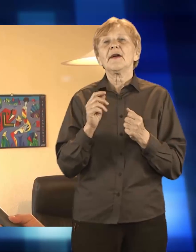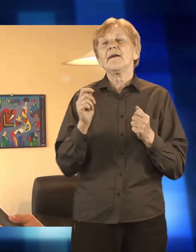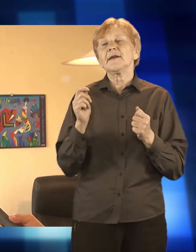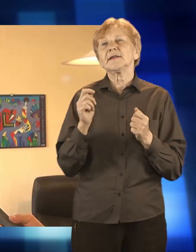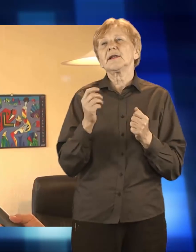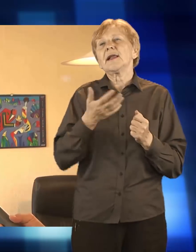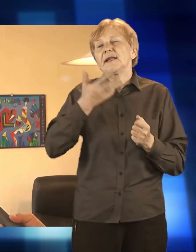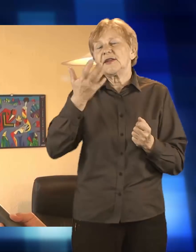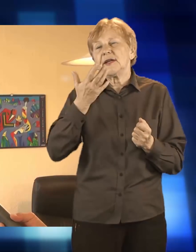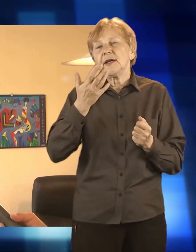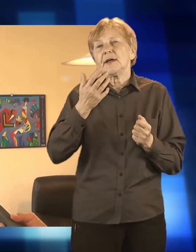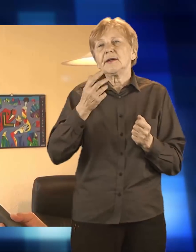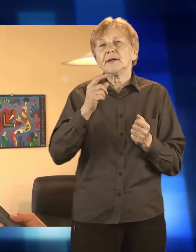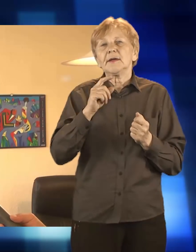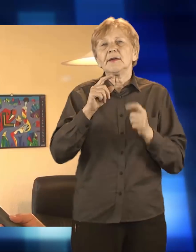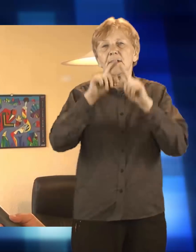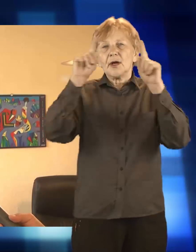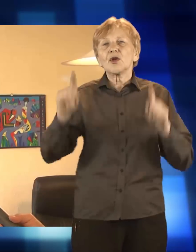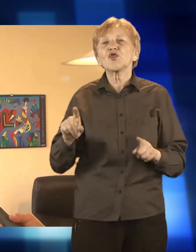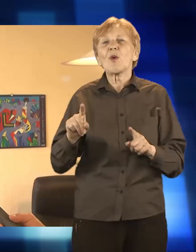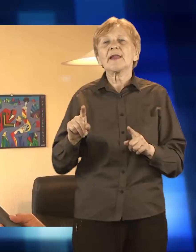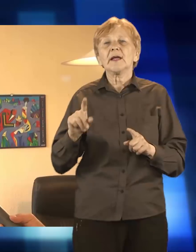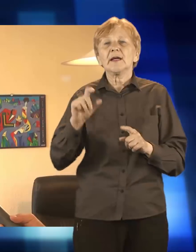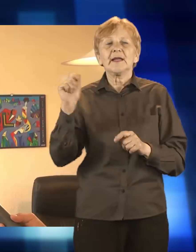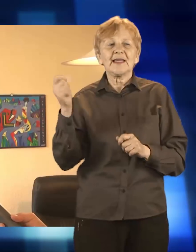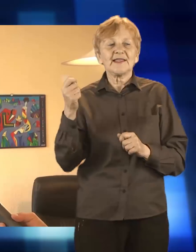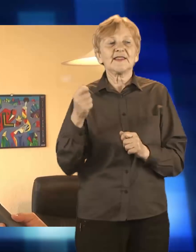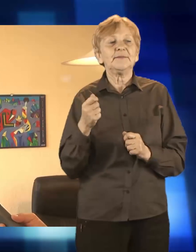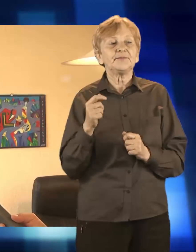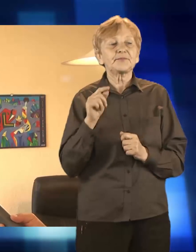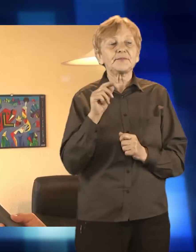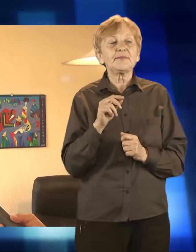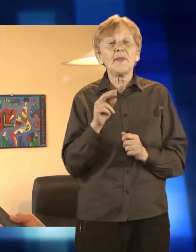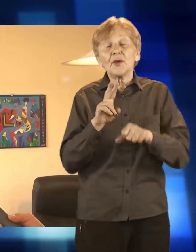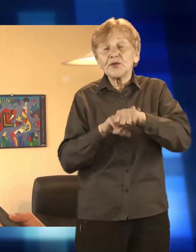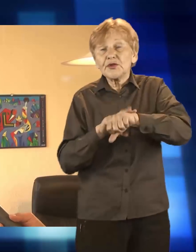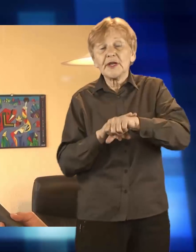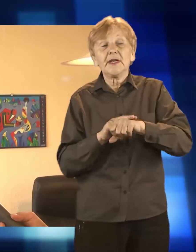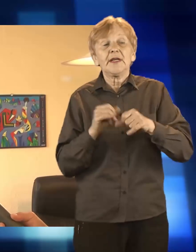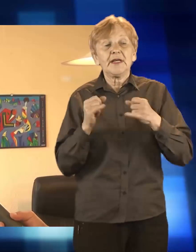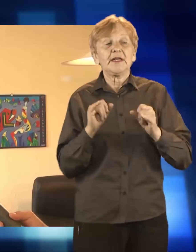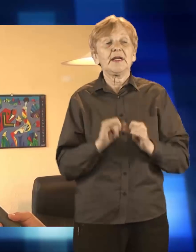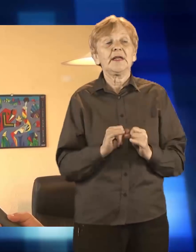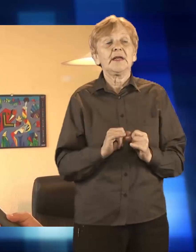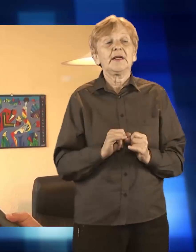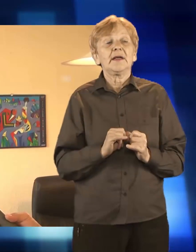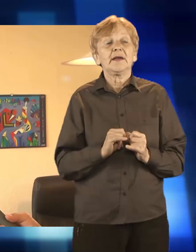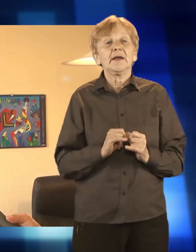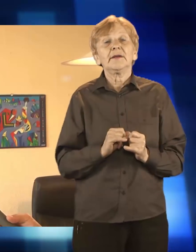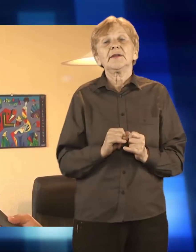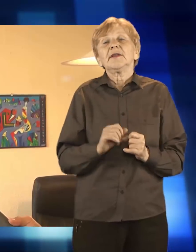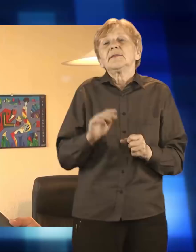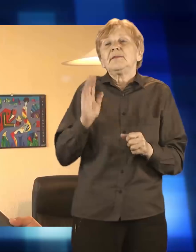kursów szkolnych, ale przykładowo basen, OSIR, takie